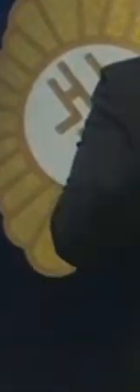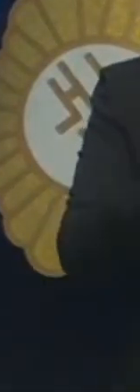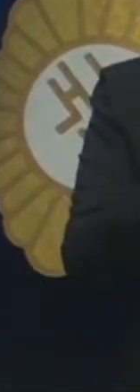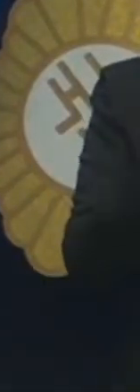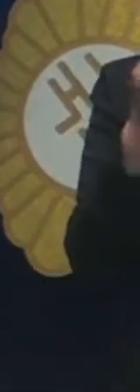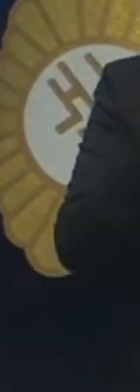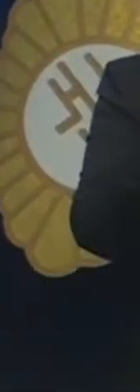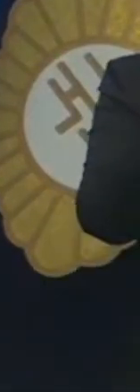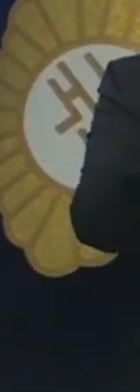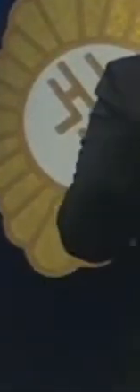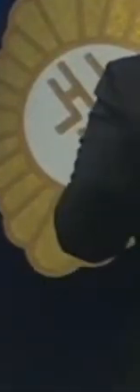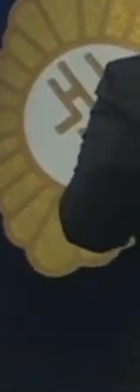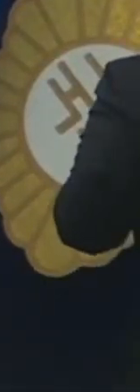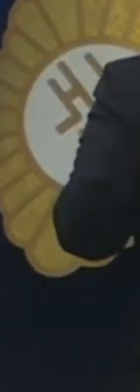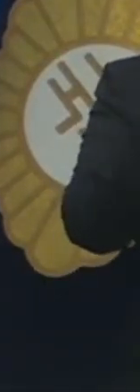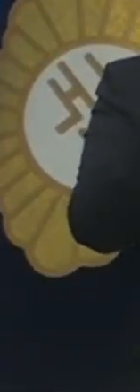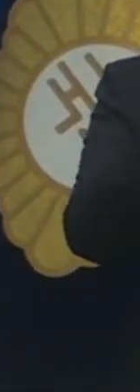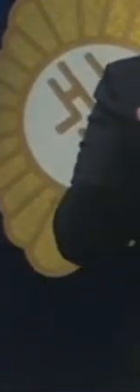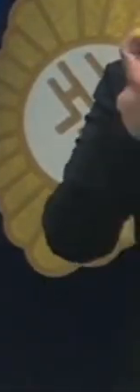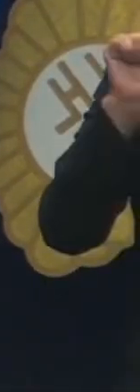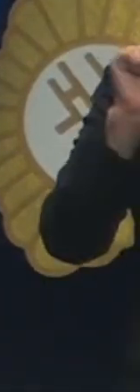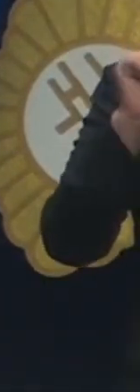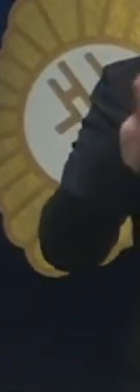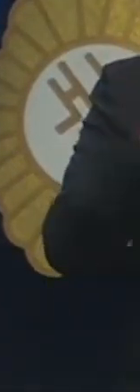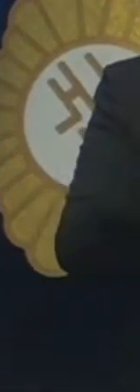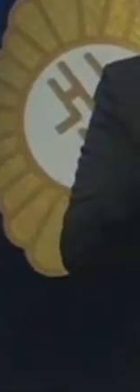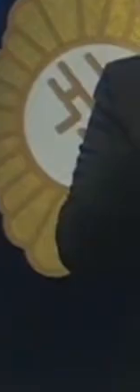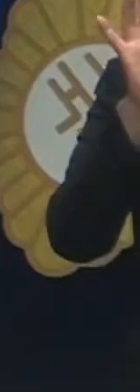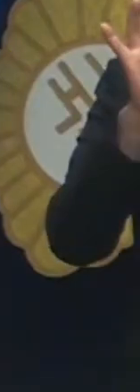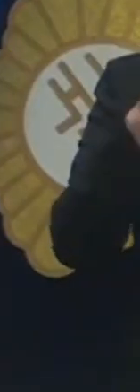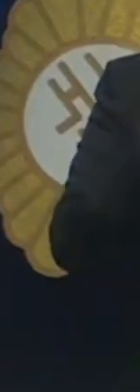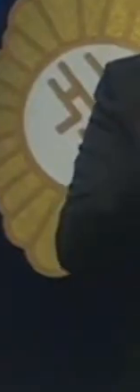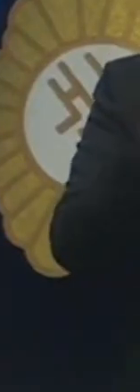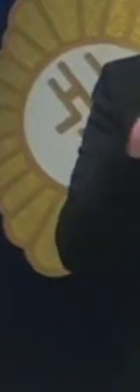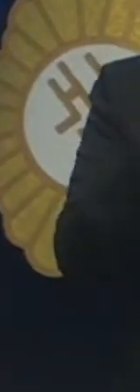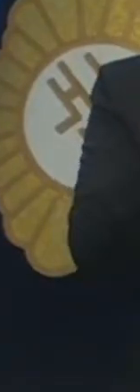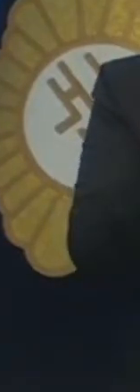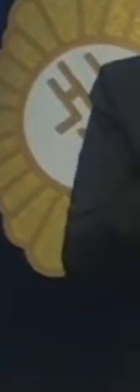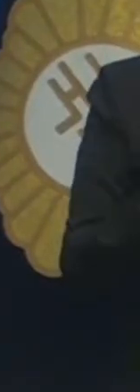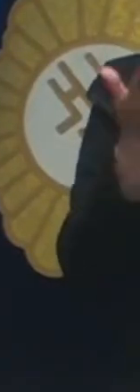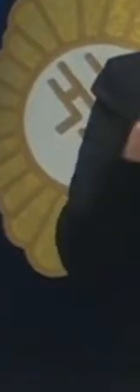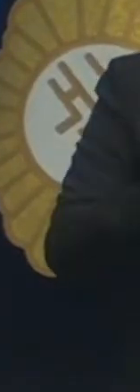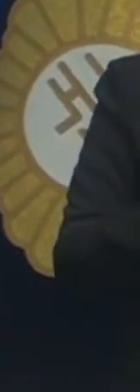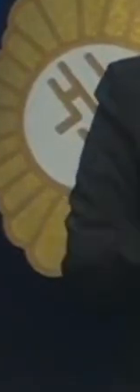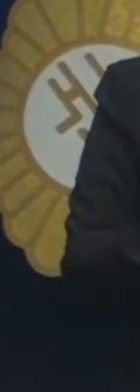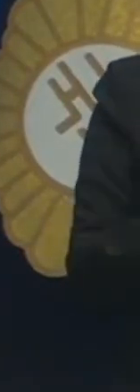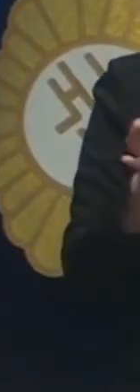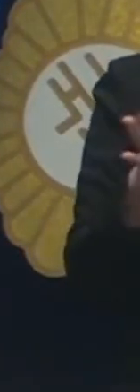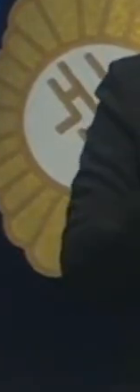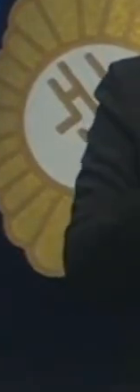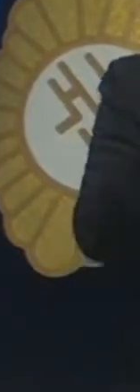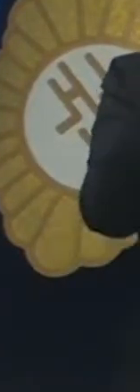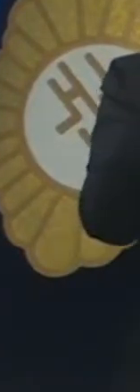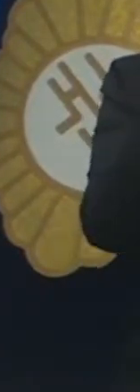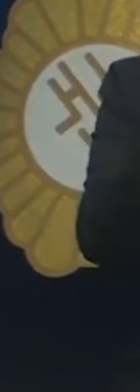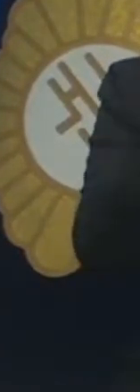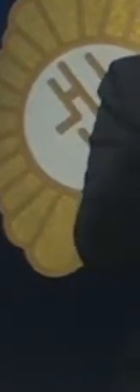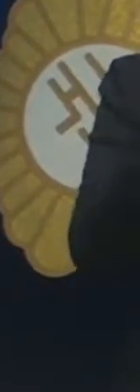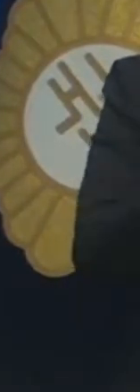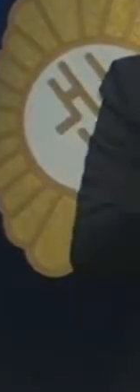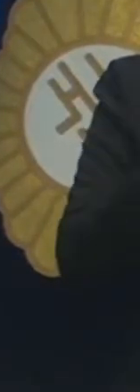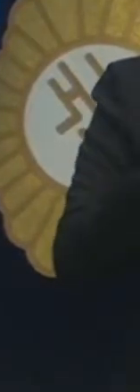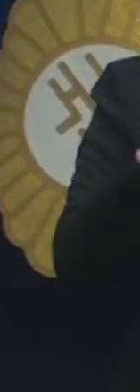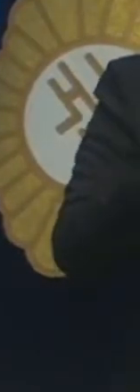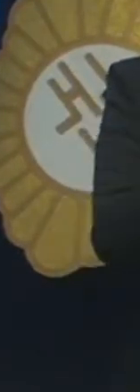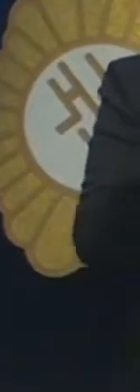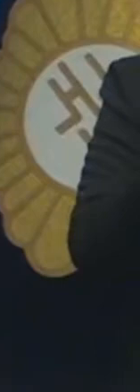M&A를 통해 일시적으로 자금을 끌어야 한다고 하고 있습니다. 하지만 일시적 자금으로는 현 사태